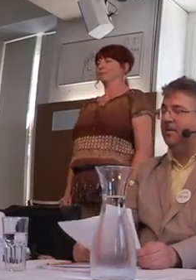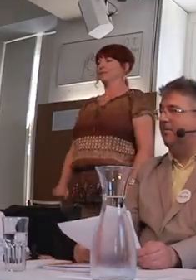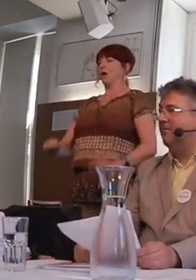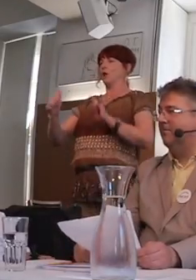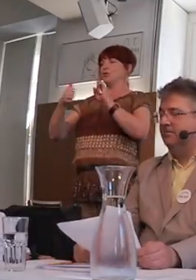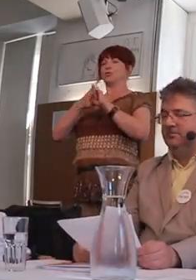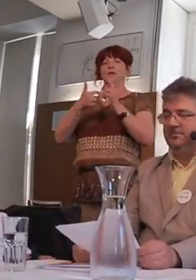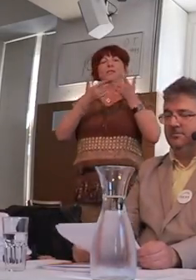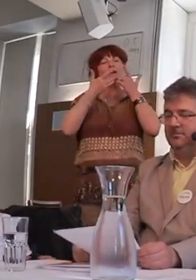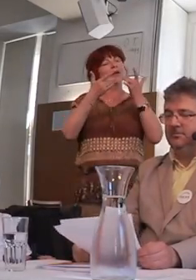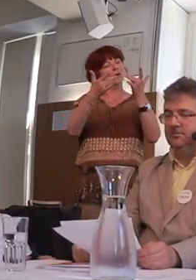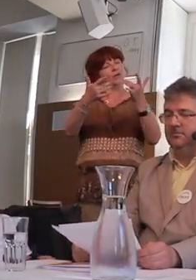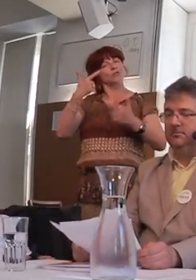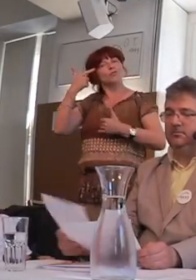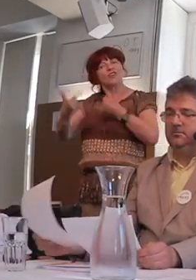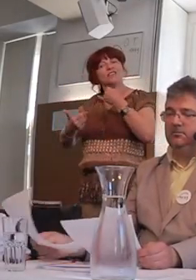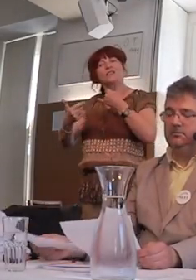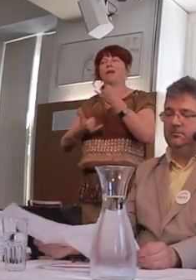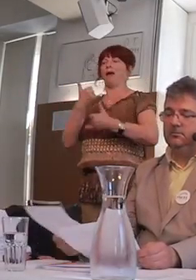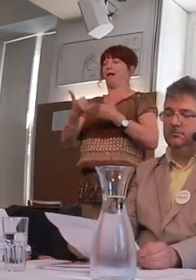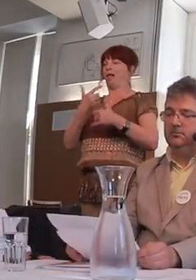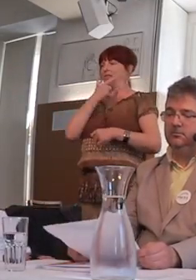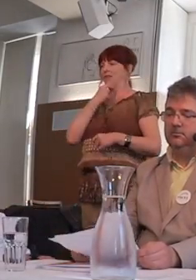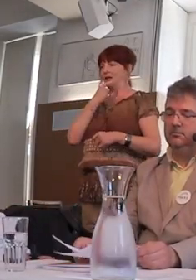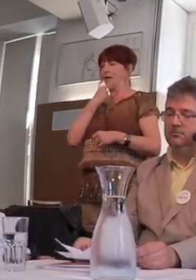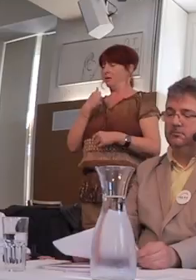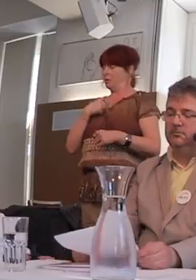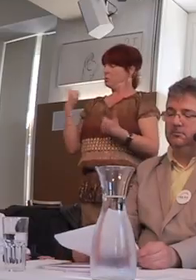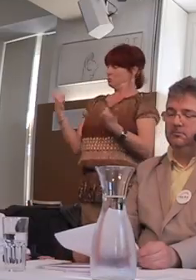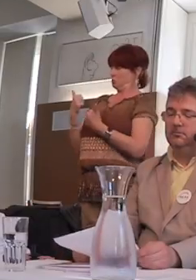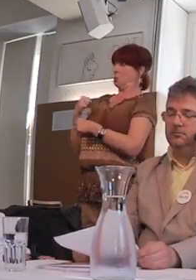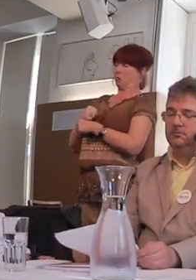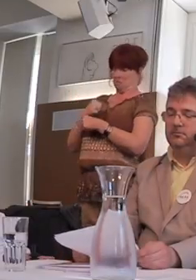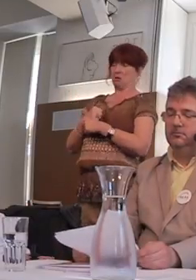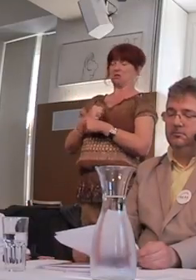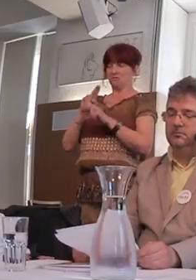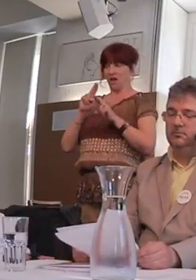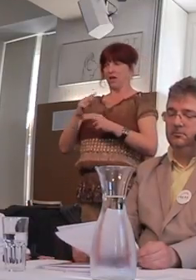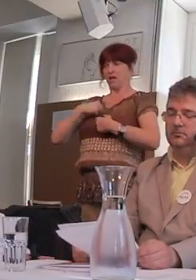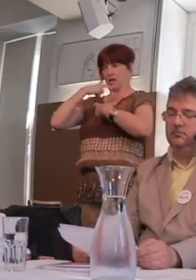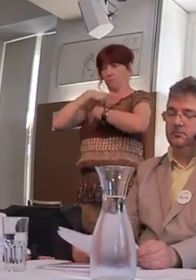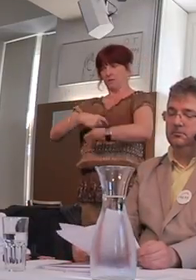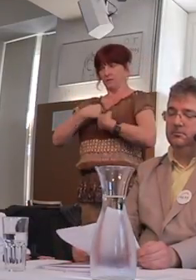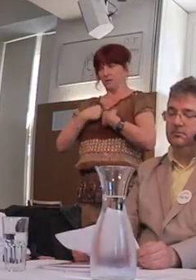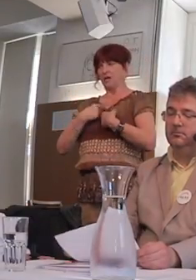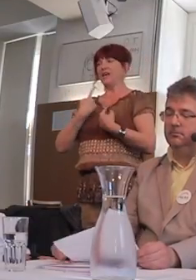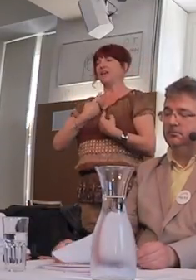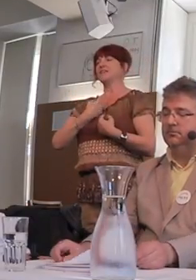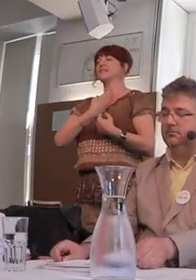Zuerst einmal Gratulation zu 20 Jahren. Ihr habt es ziemlich toll gemacht. Kurz zu mir, ich betreibe